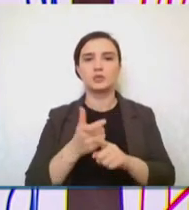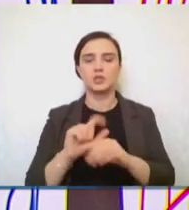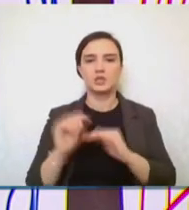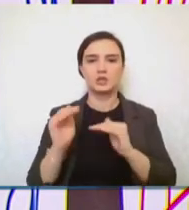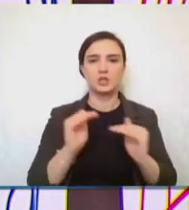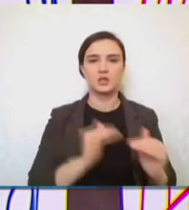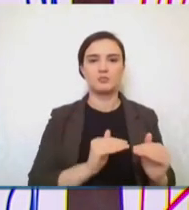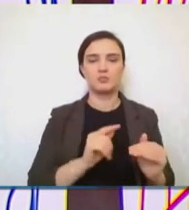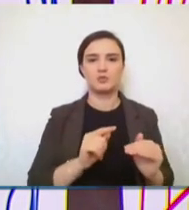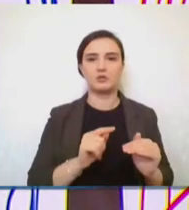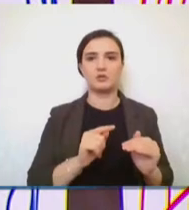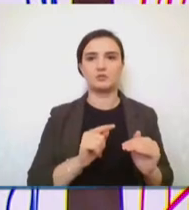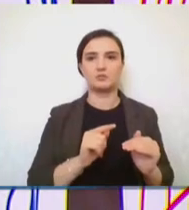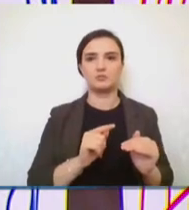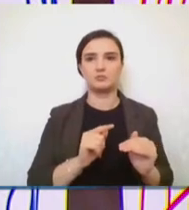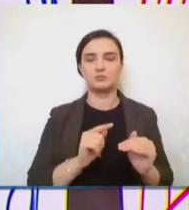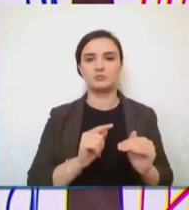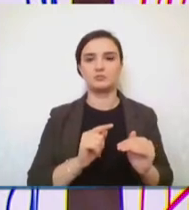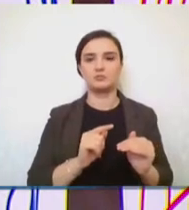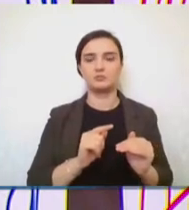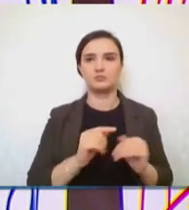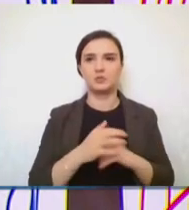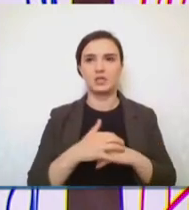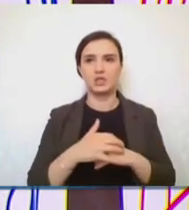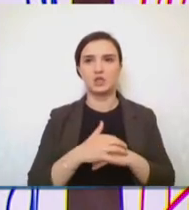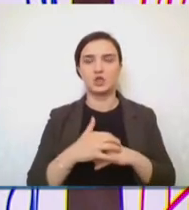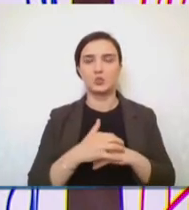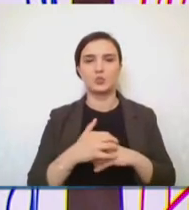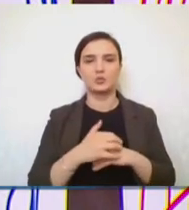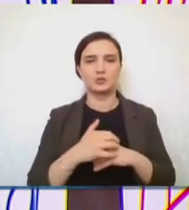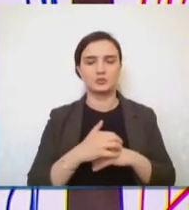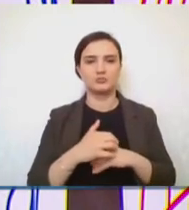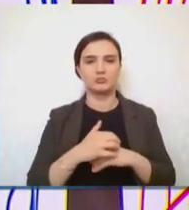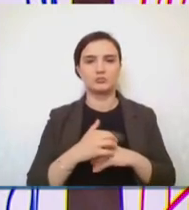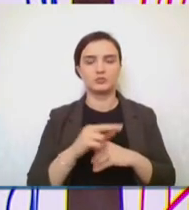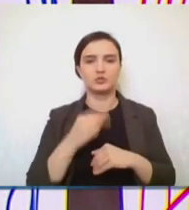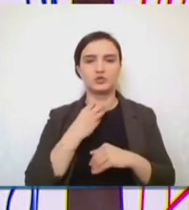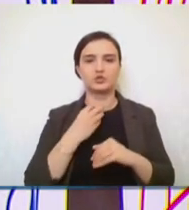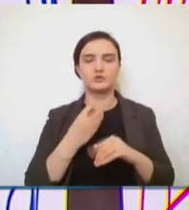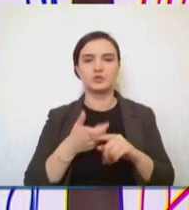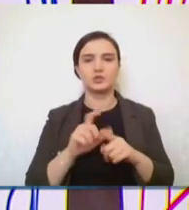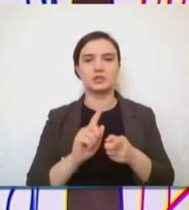დღეს მარეგულირებელი და ზოგჯერ ძალიან ცვალებადობს